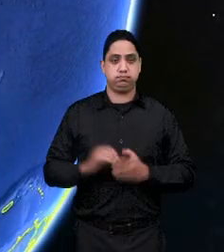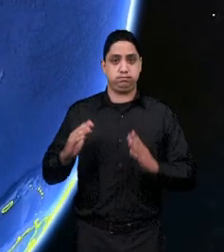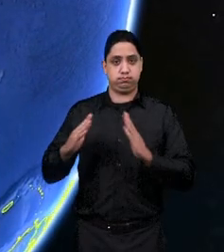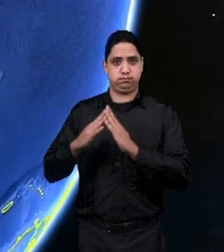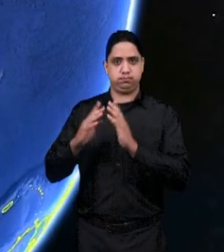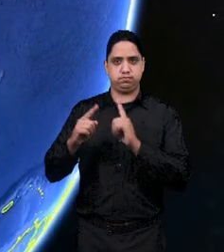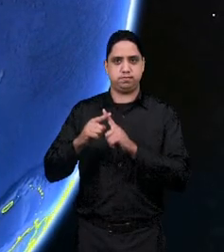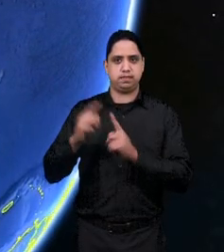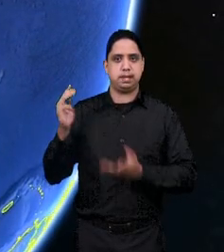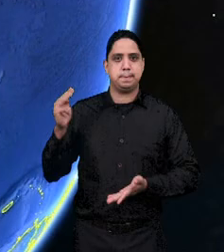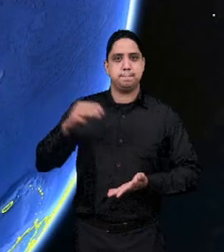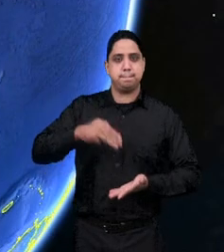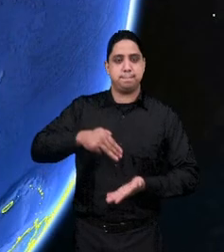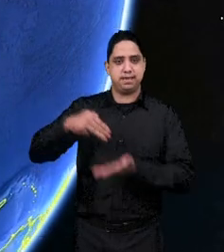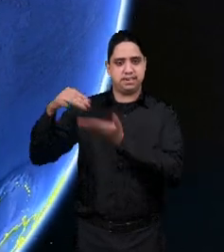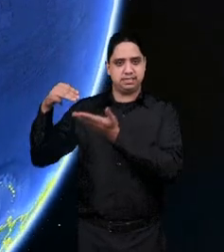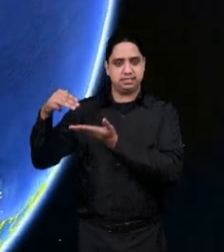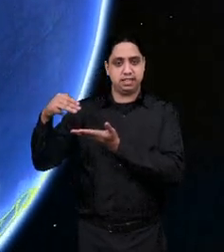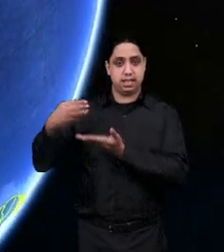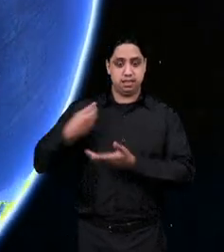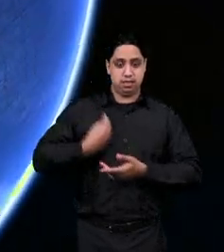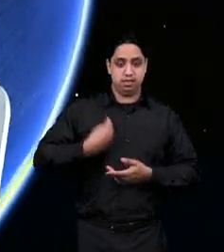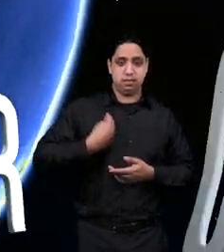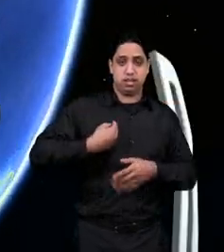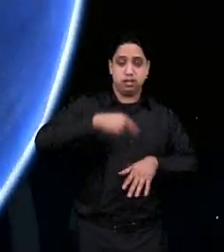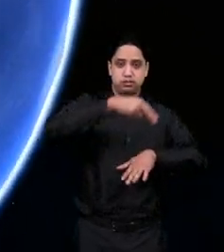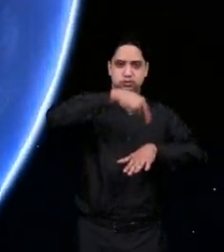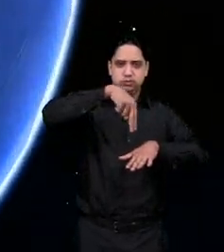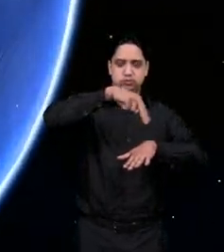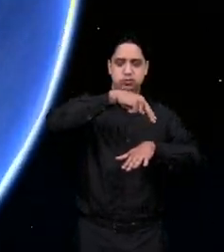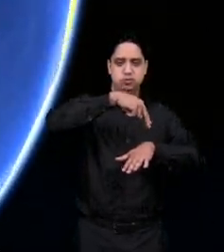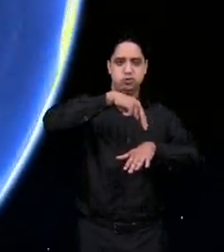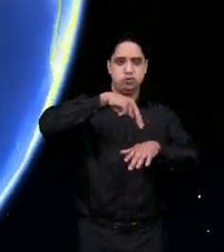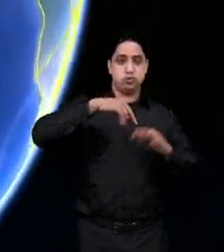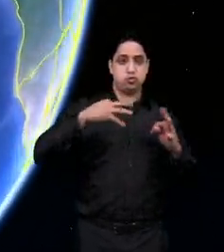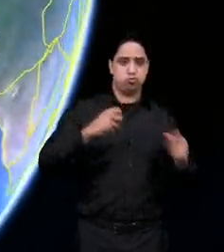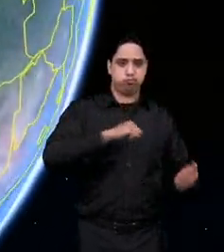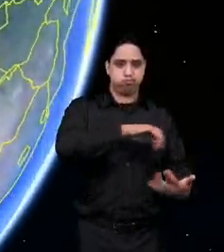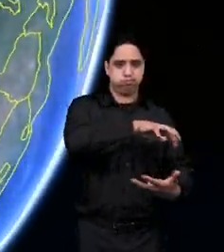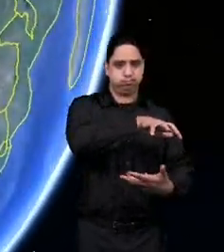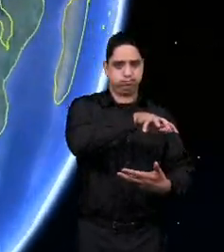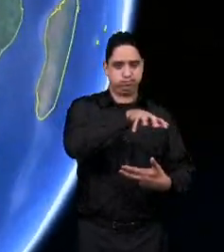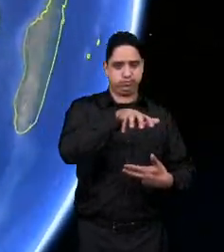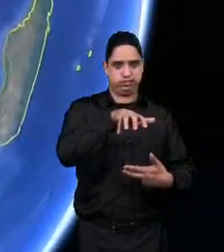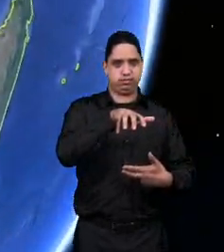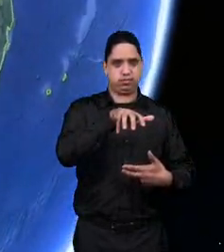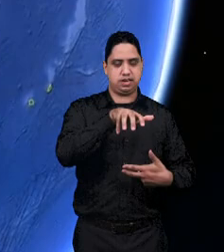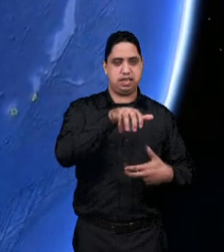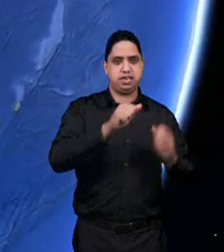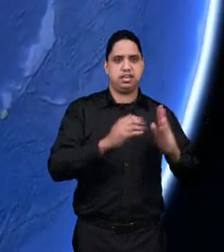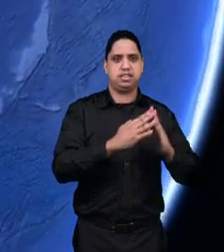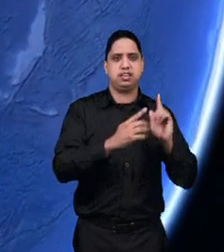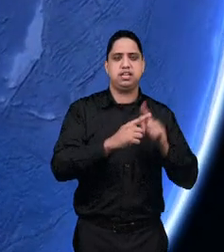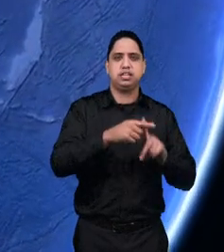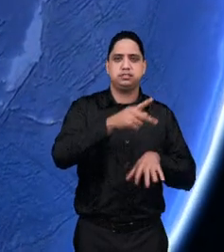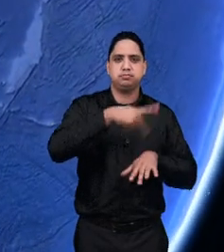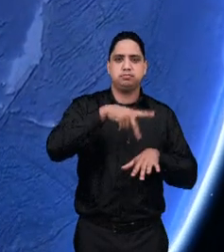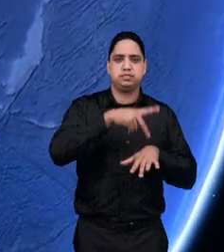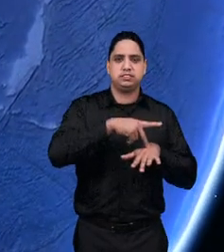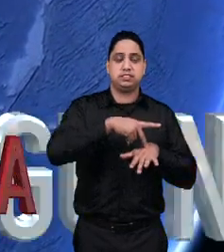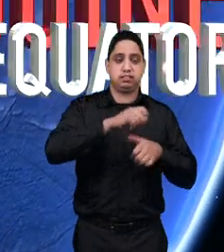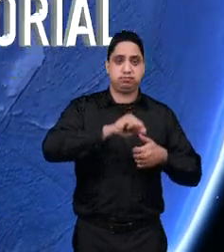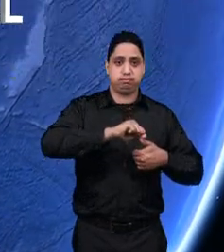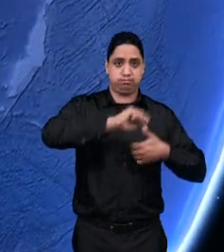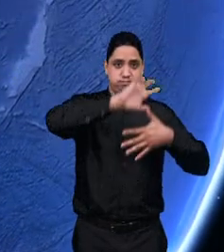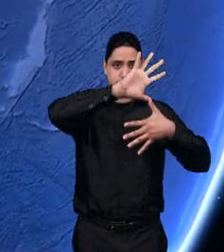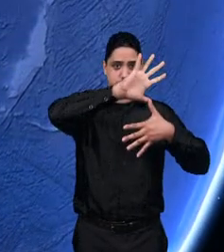L'Église chrétienne Maranatha est présente dans des nations de tous les continents de la planète. Les églises des pays dans